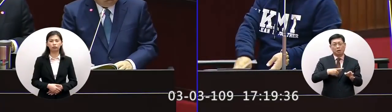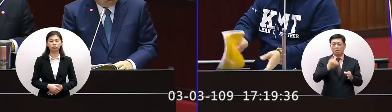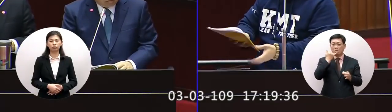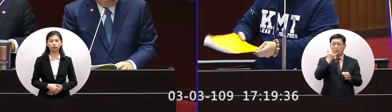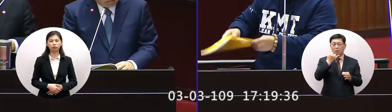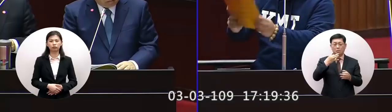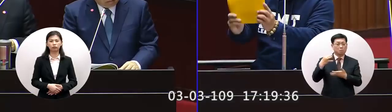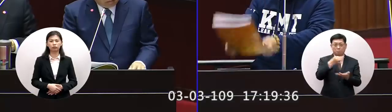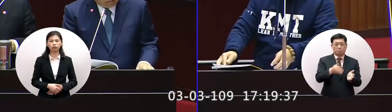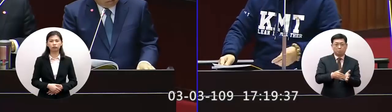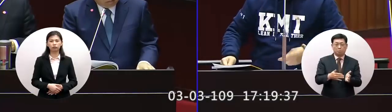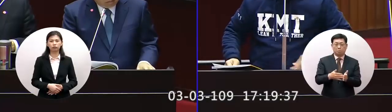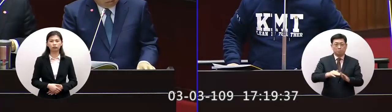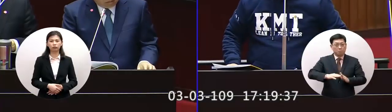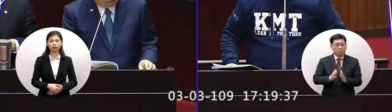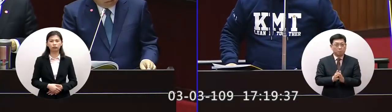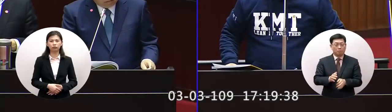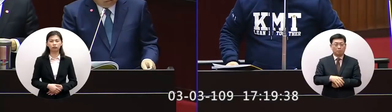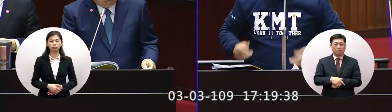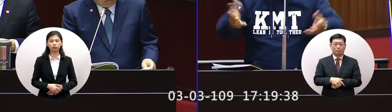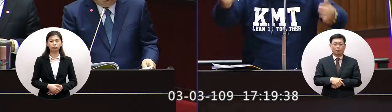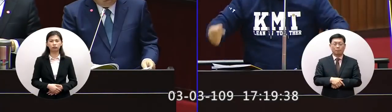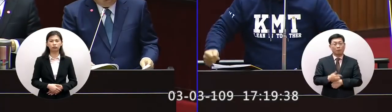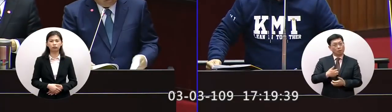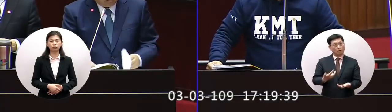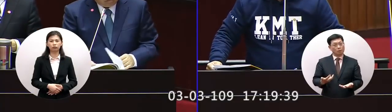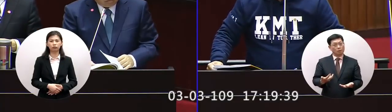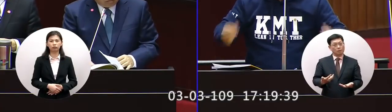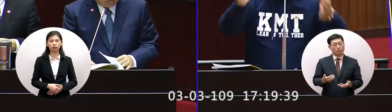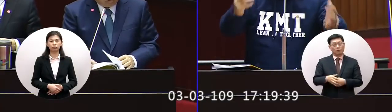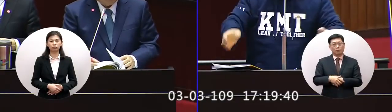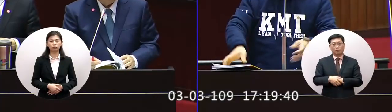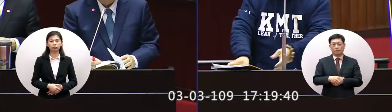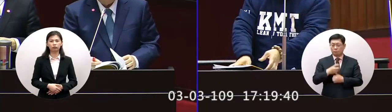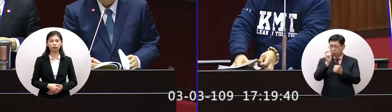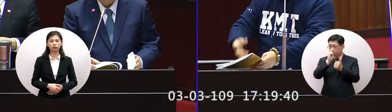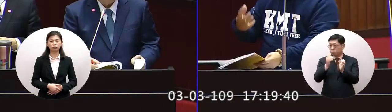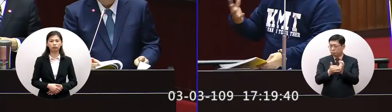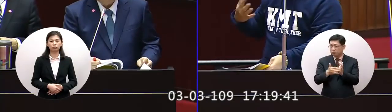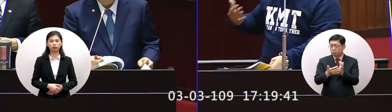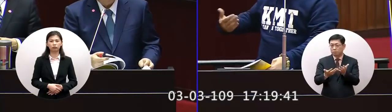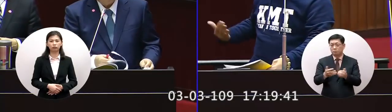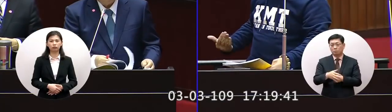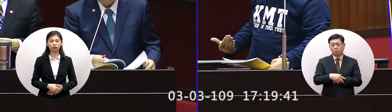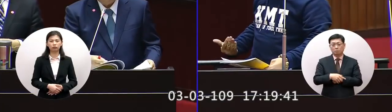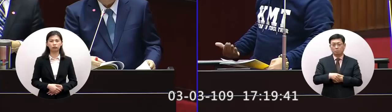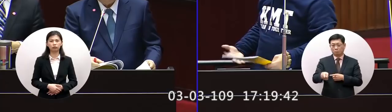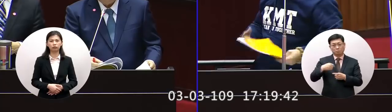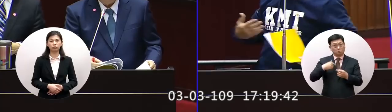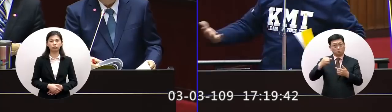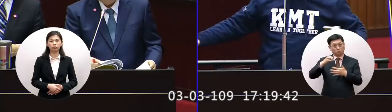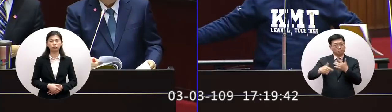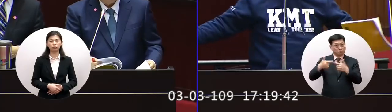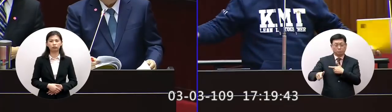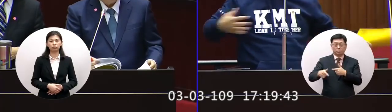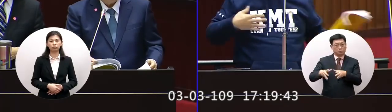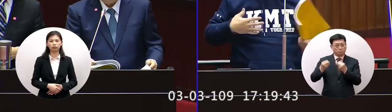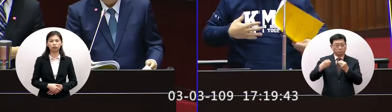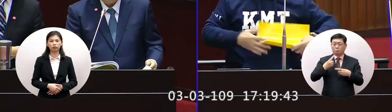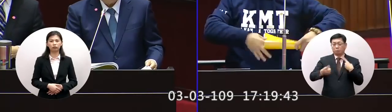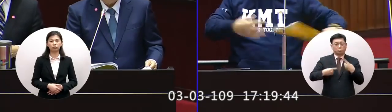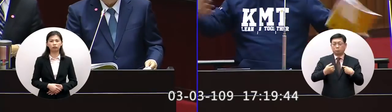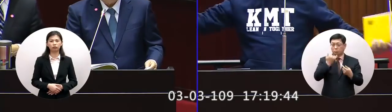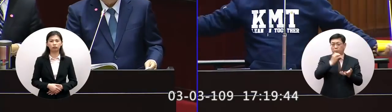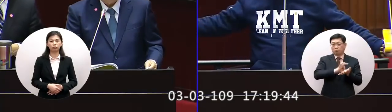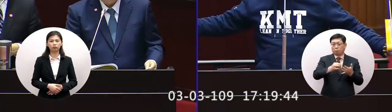退，您600亿退了要挨呢？啊，我呢，台心心呢？哎，排除规定呢，我可以随便